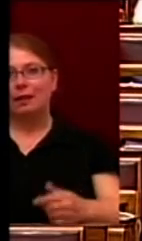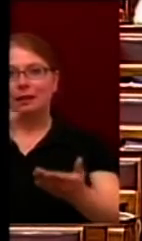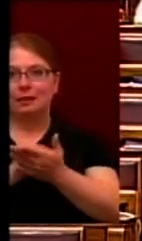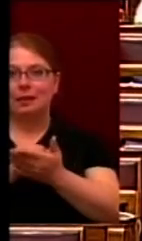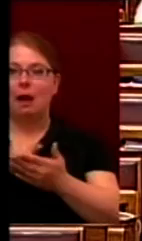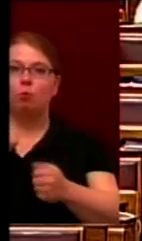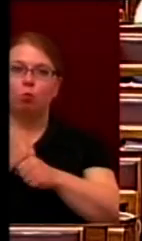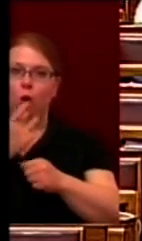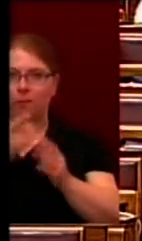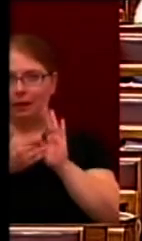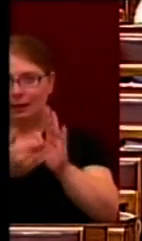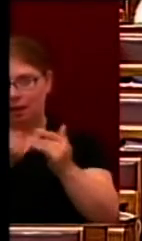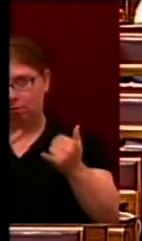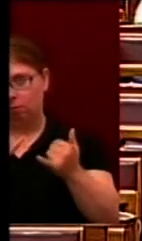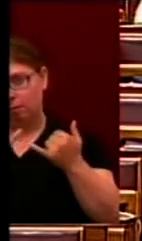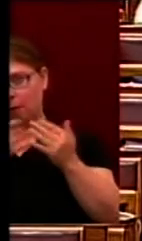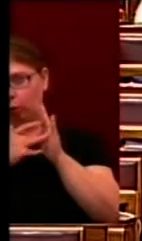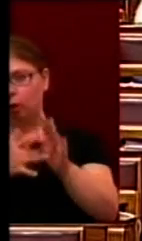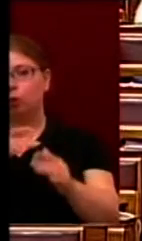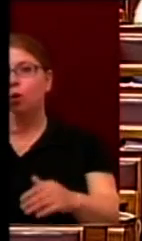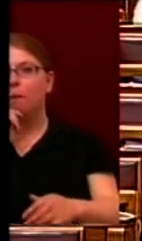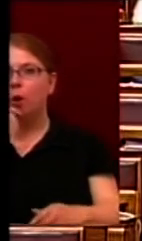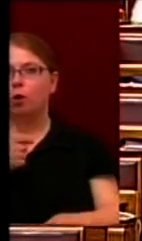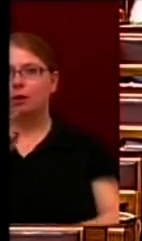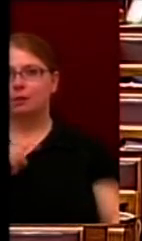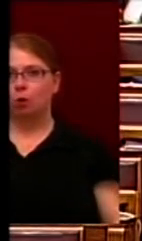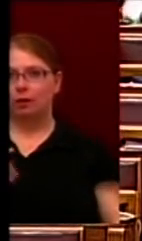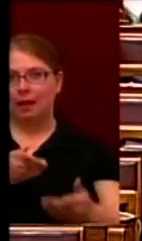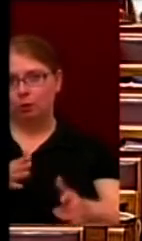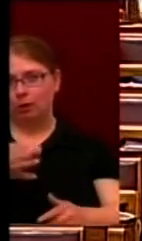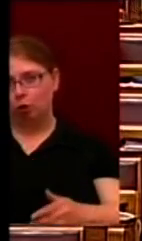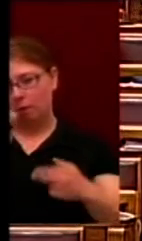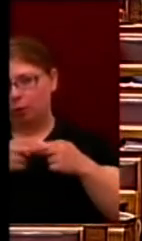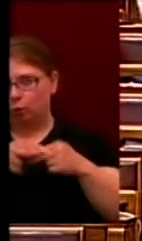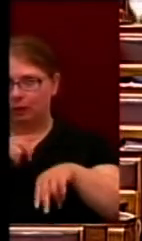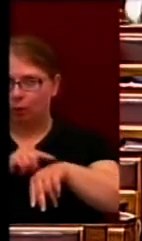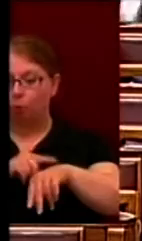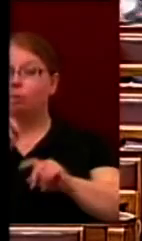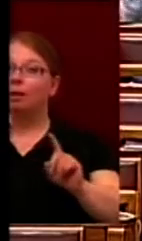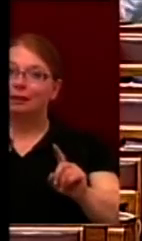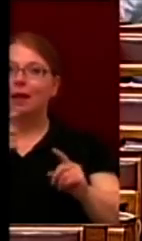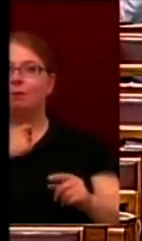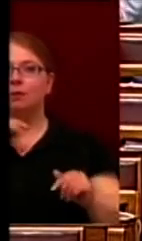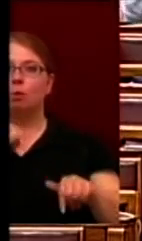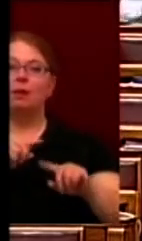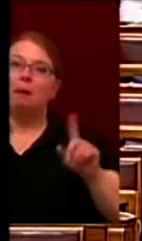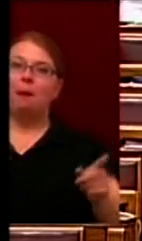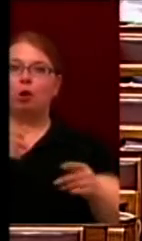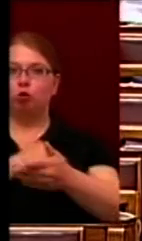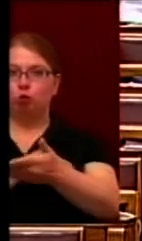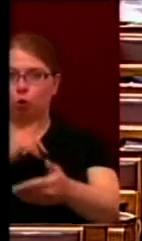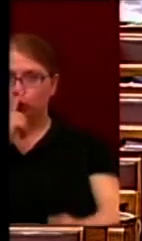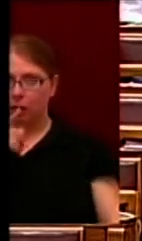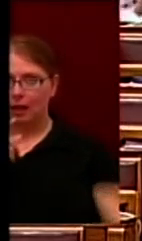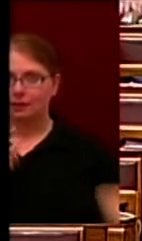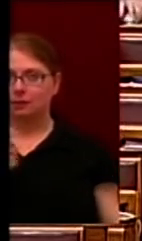munka példányát bemutattuk Magyari Zoltán születésnapjához nagyon közel időpontban, azonban bízom benne, hogy más sorsot fog megélni, és